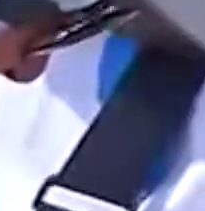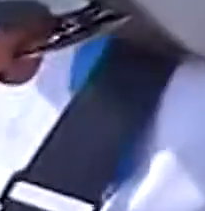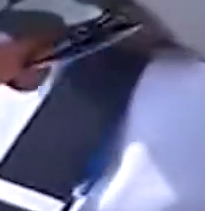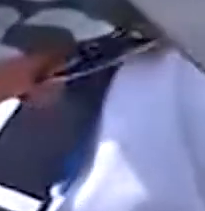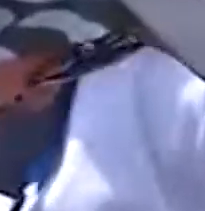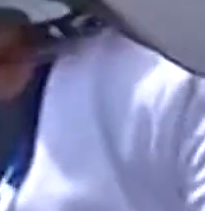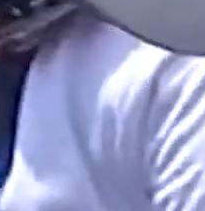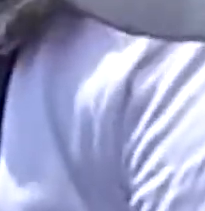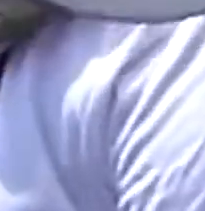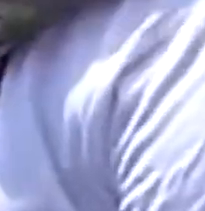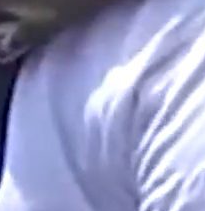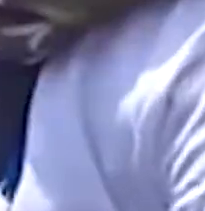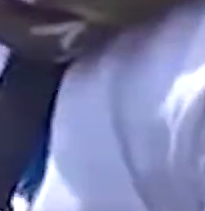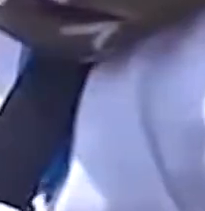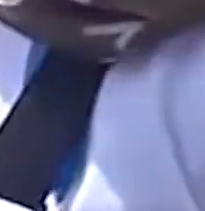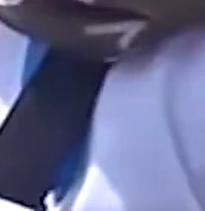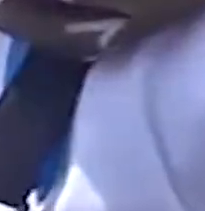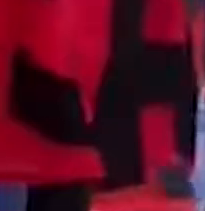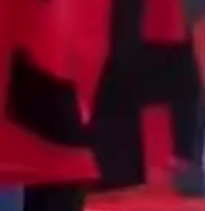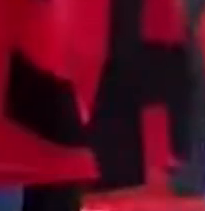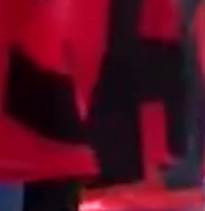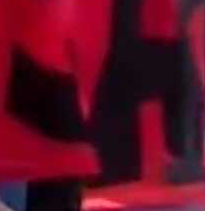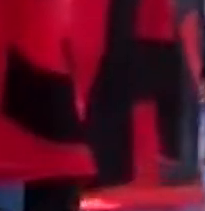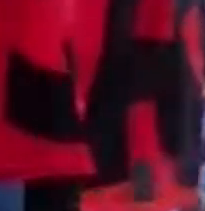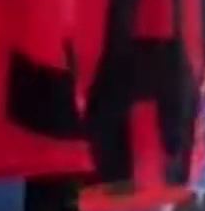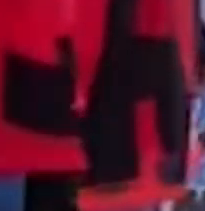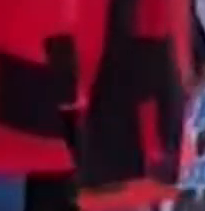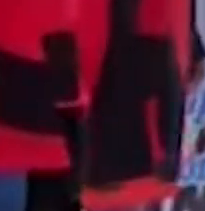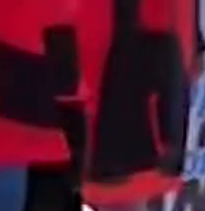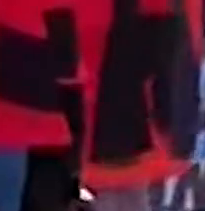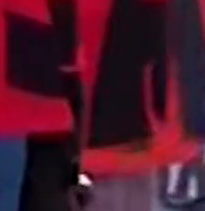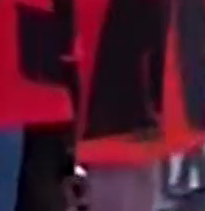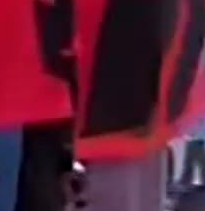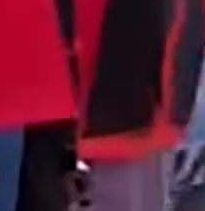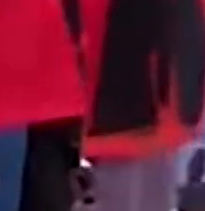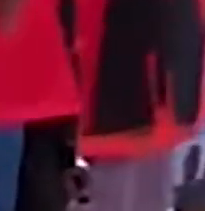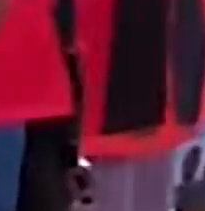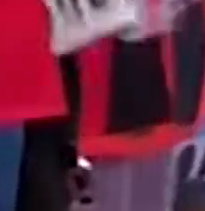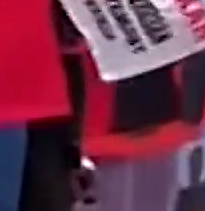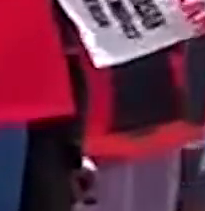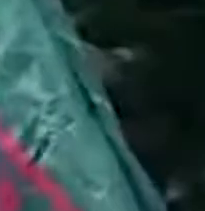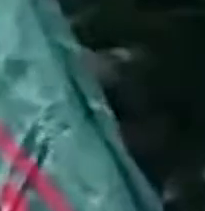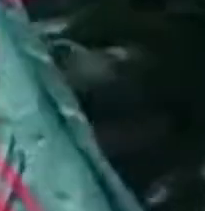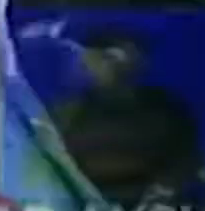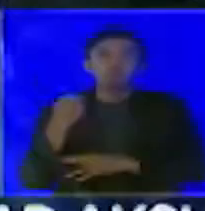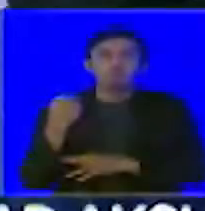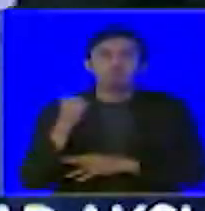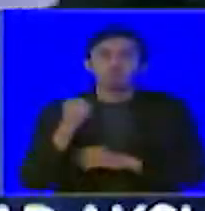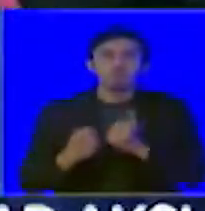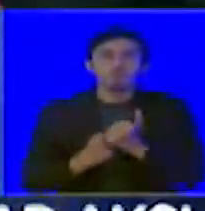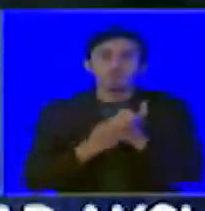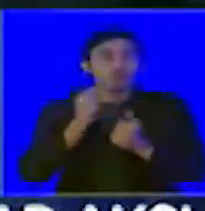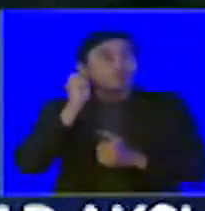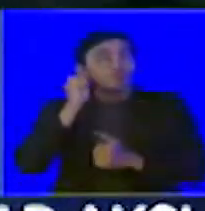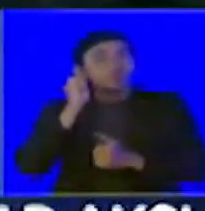perlindungan anak di sana mereka nantinya akan menyuarakan suara-suara seperti pembelaan terhadap perempuan dan juga diskriminasi